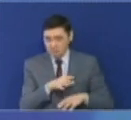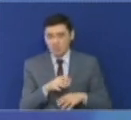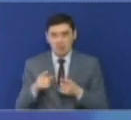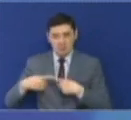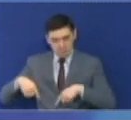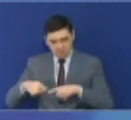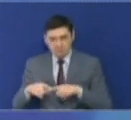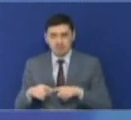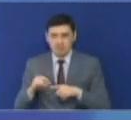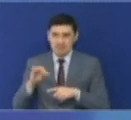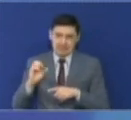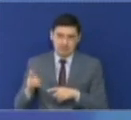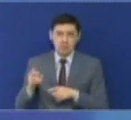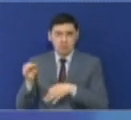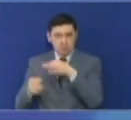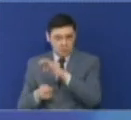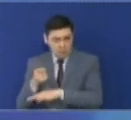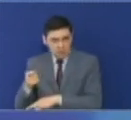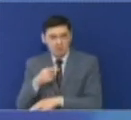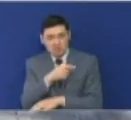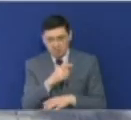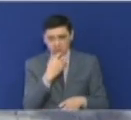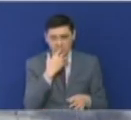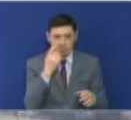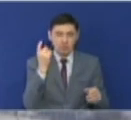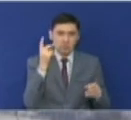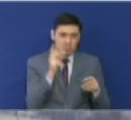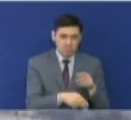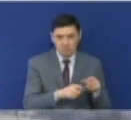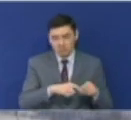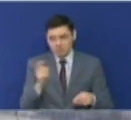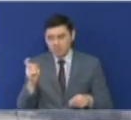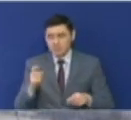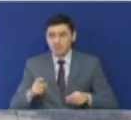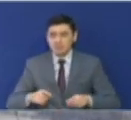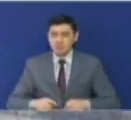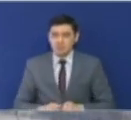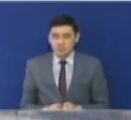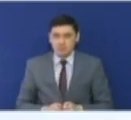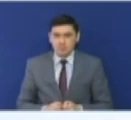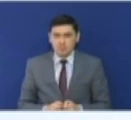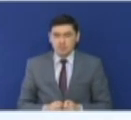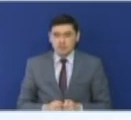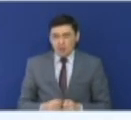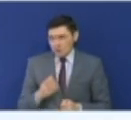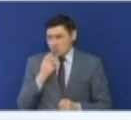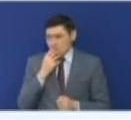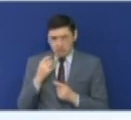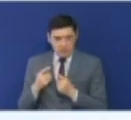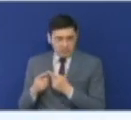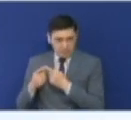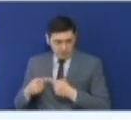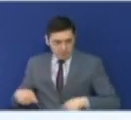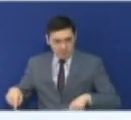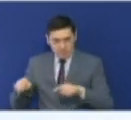намерена подать иски в судебные инстанции. Управление сбыта государственного коммунального предприятия